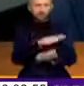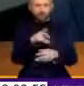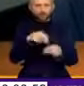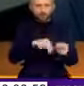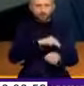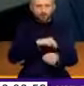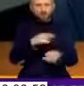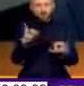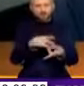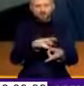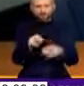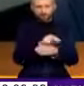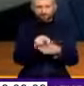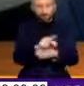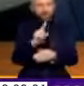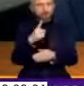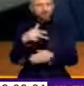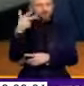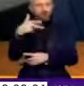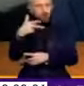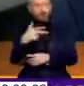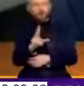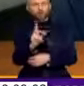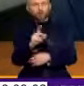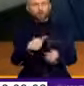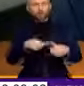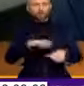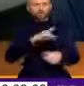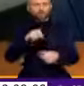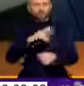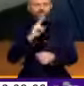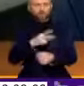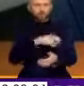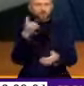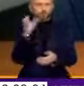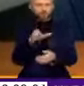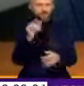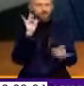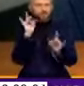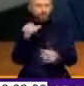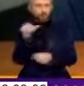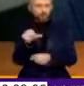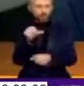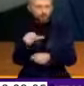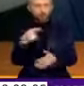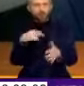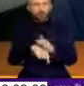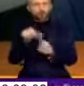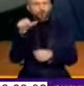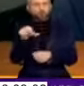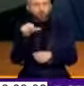її треба допрацювати. Перше діло – це камера. Друге діло – комісія вимагала вже 2 роки встановлення тривожної кнопки. Тобто